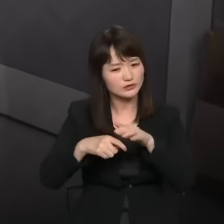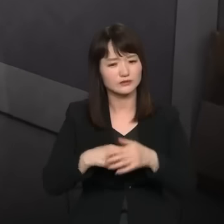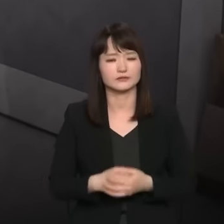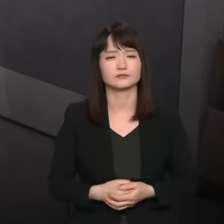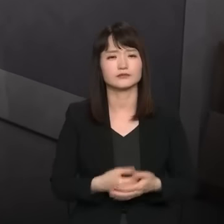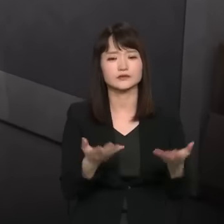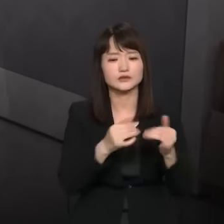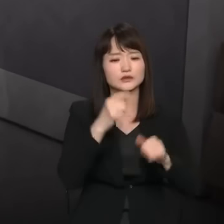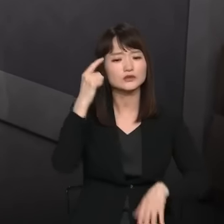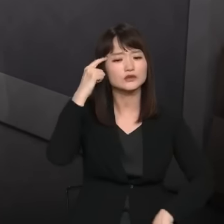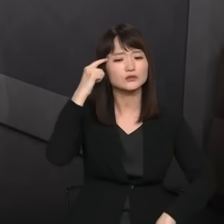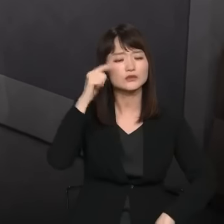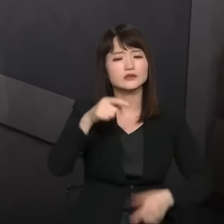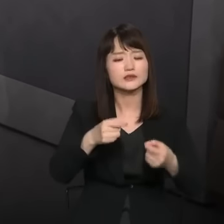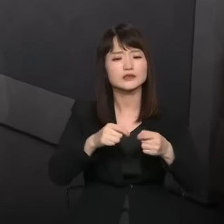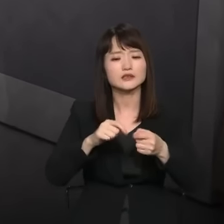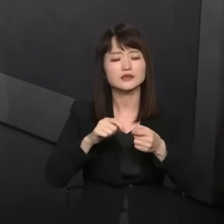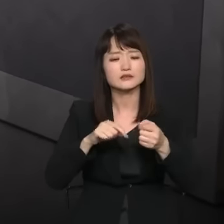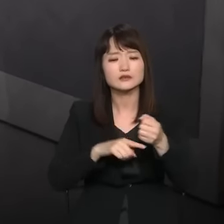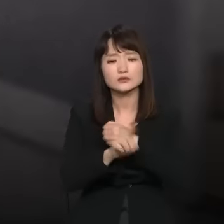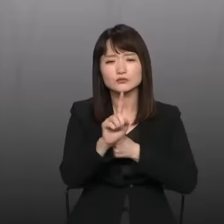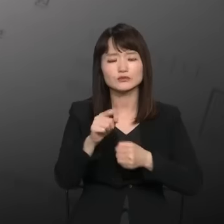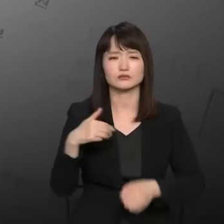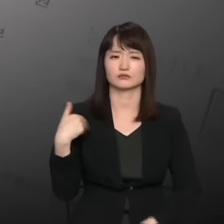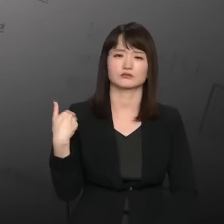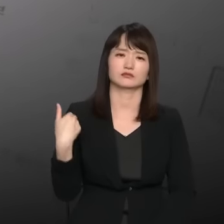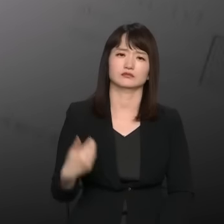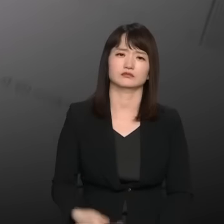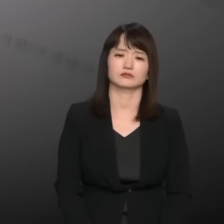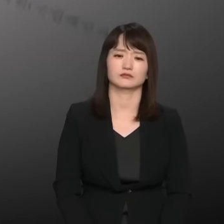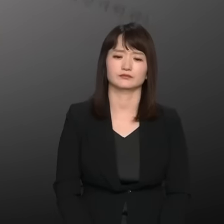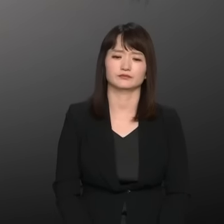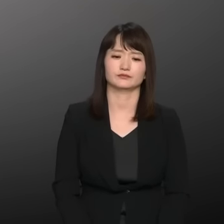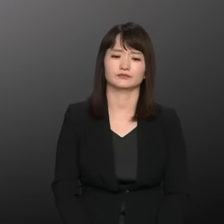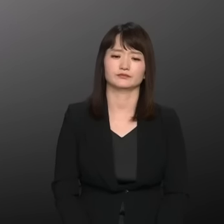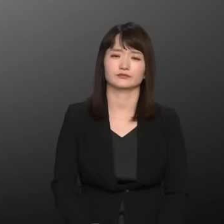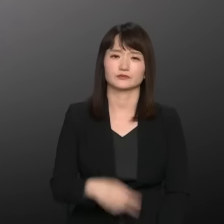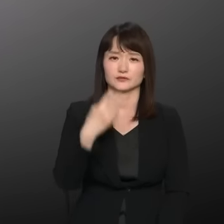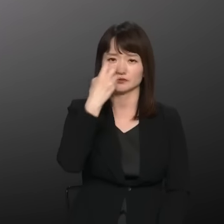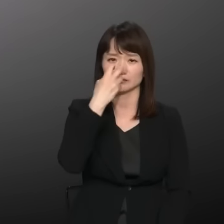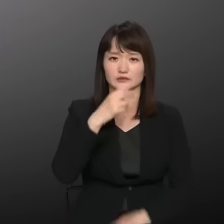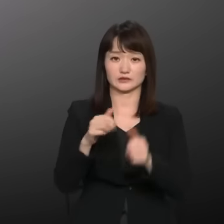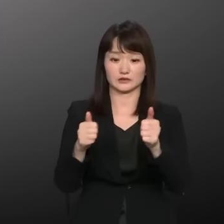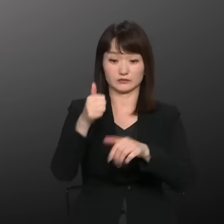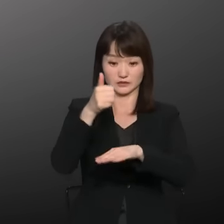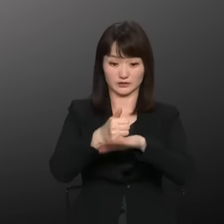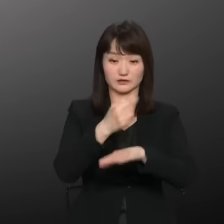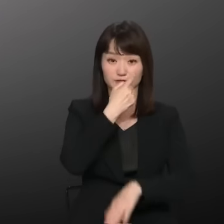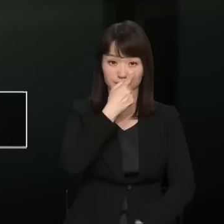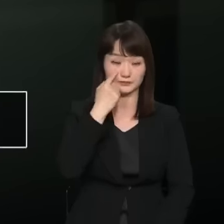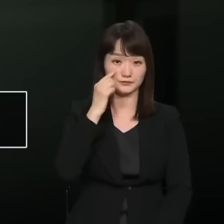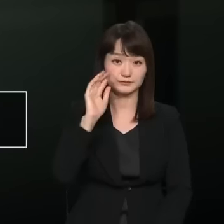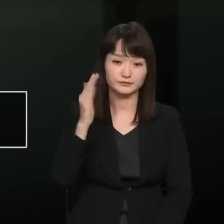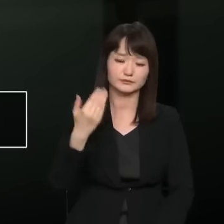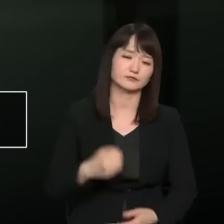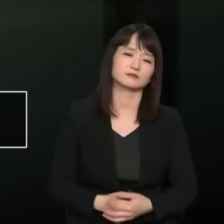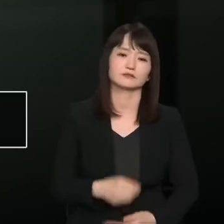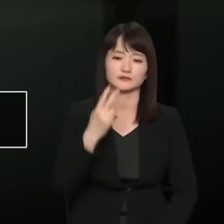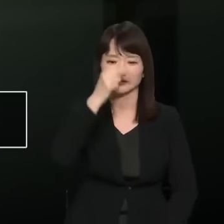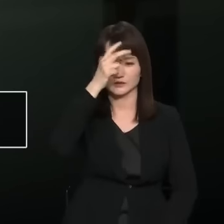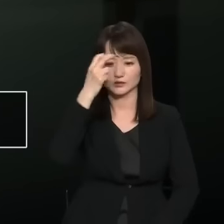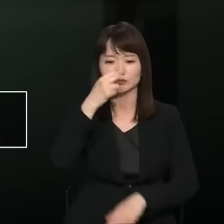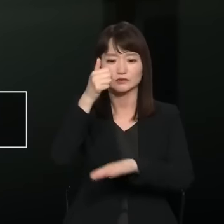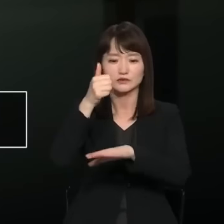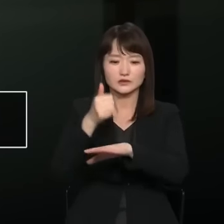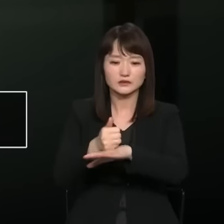직원들이 왜 그렇게까지 하는 걸까요? 글쎄. 이제 수사와 재판 결과를 확인해야겠습니다. 검찰 수사